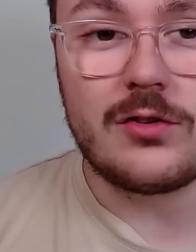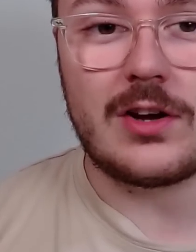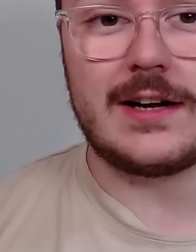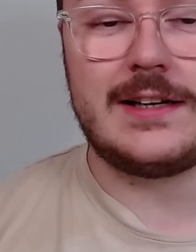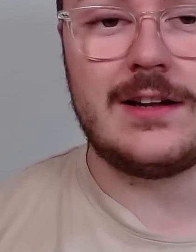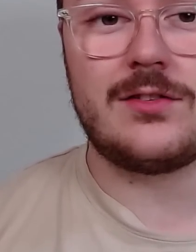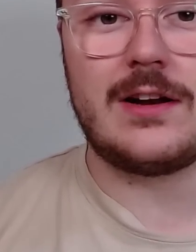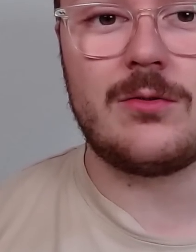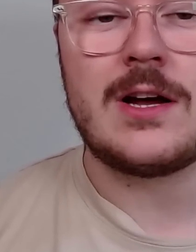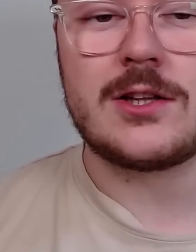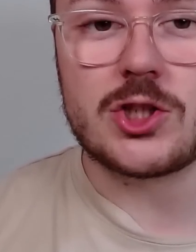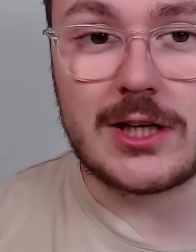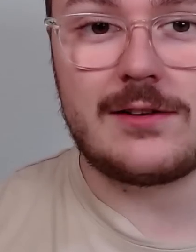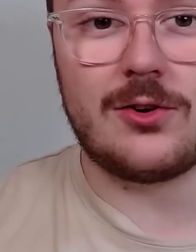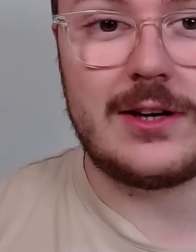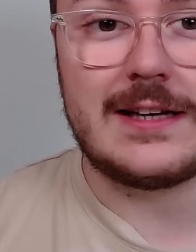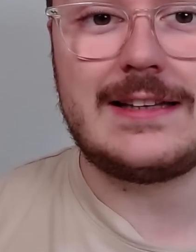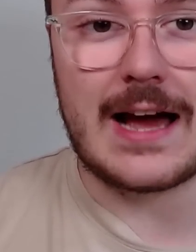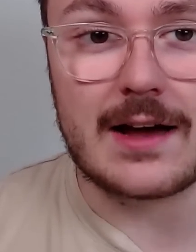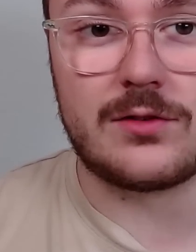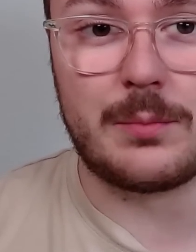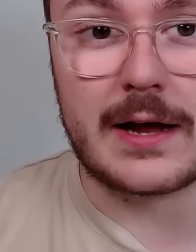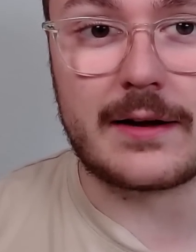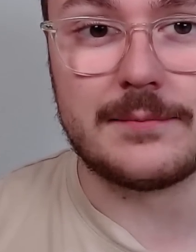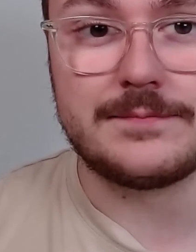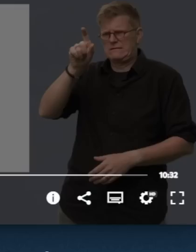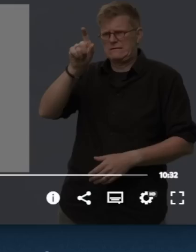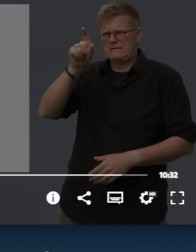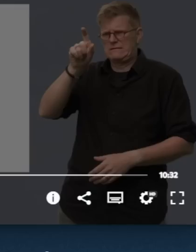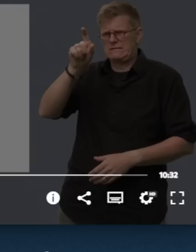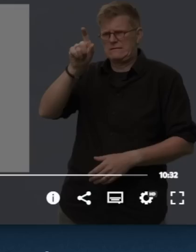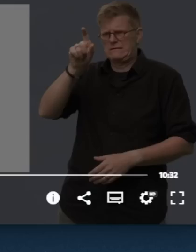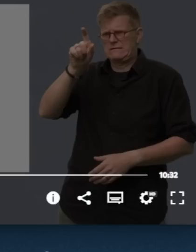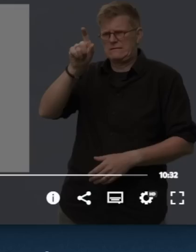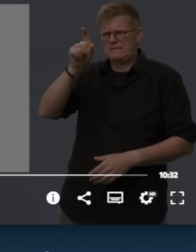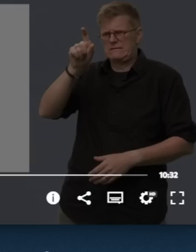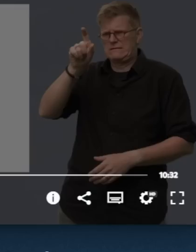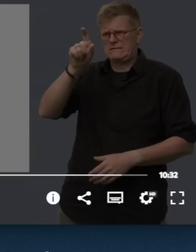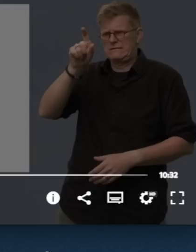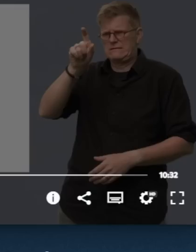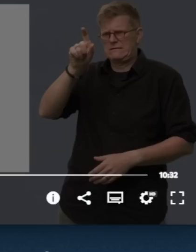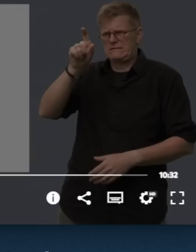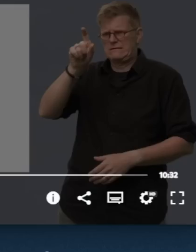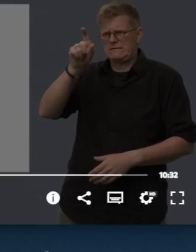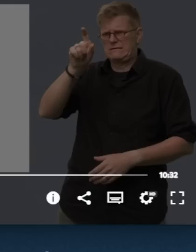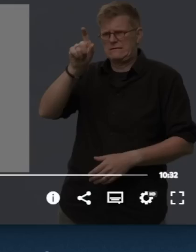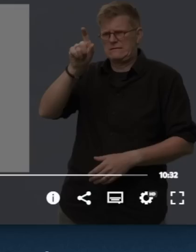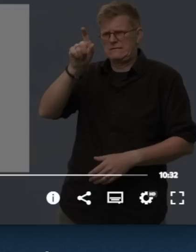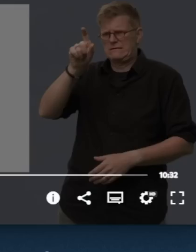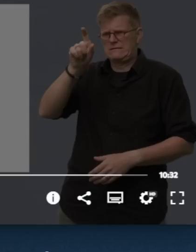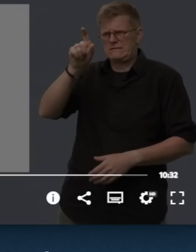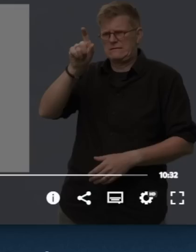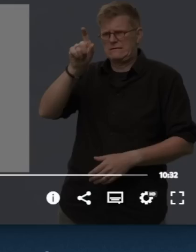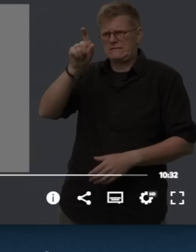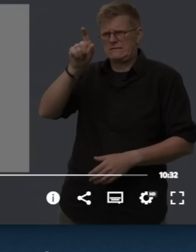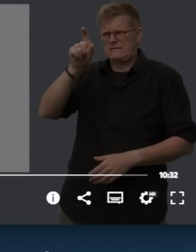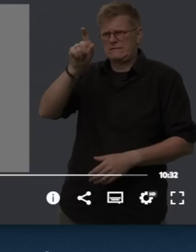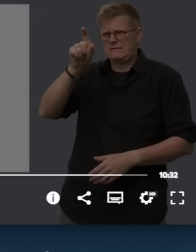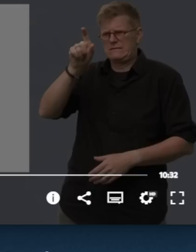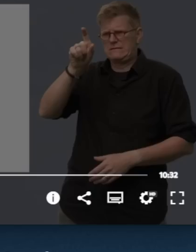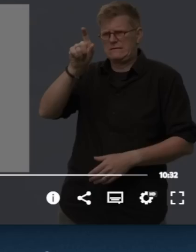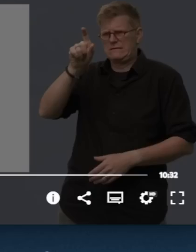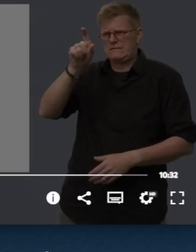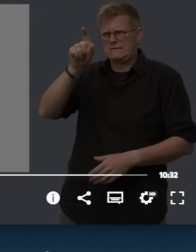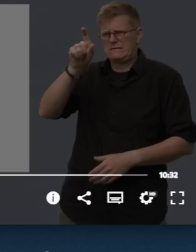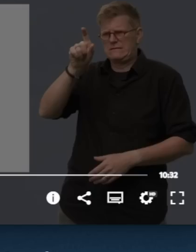aus einer Kindersendung da stellt euch die Haare zu Berge und wie ihr es euch vermutlich schon gedacht hat geht es natürlich um die Alternative für